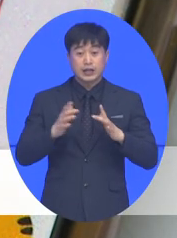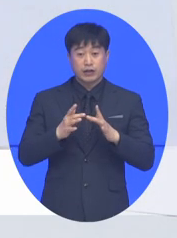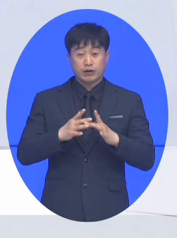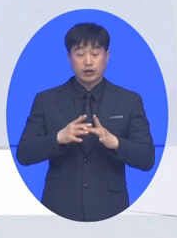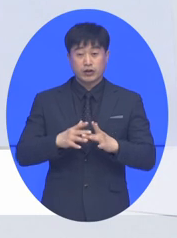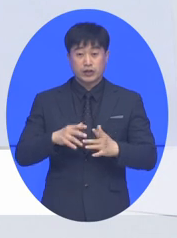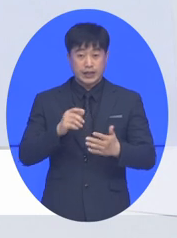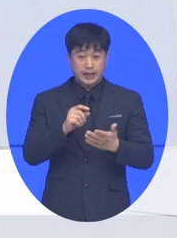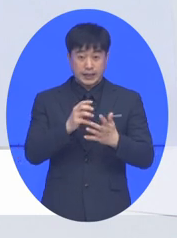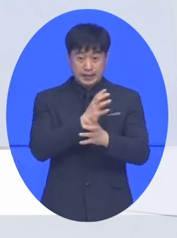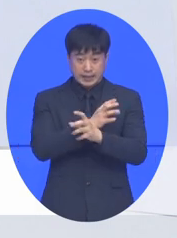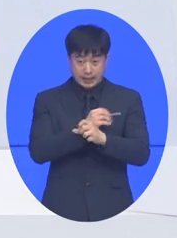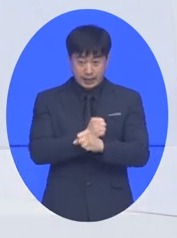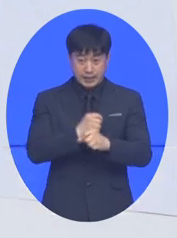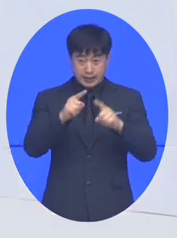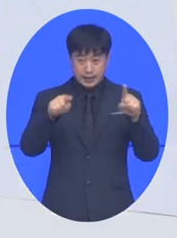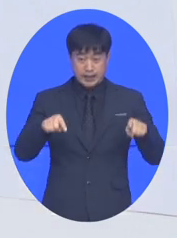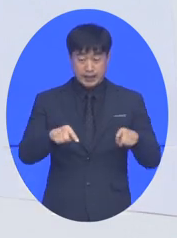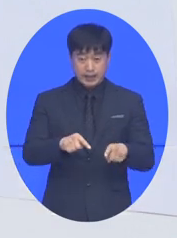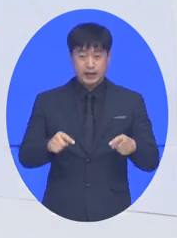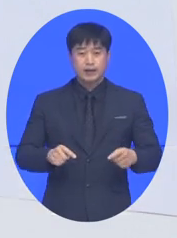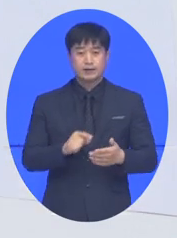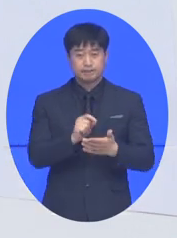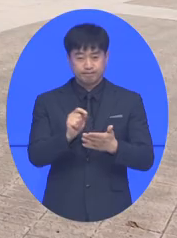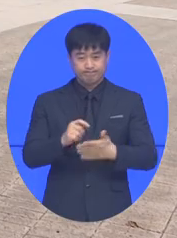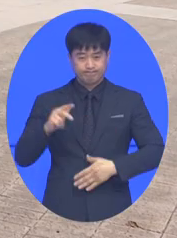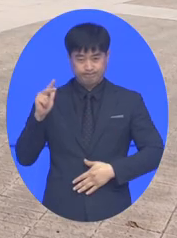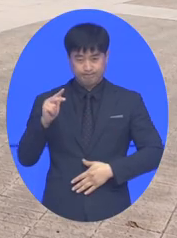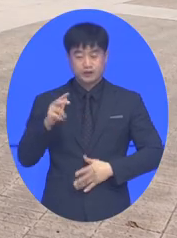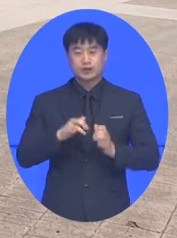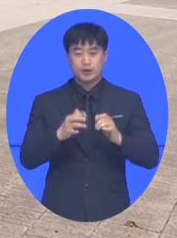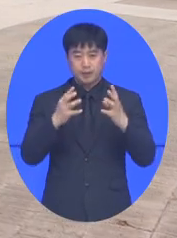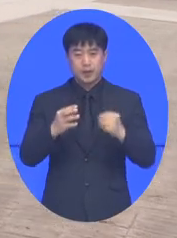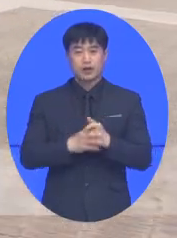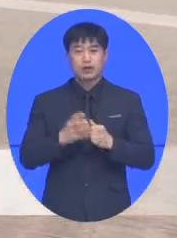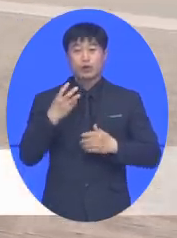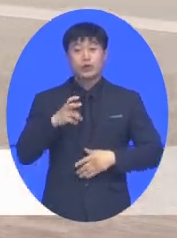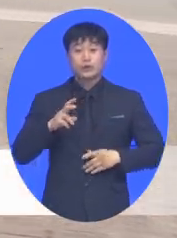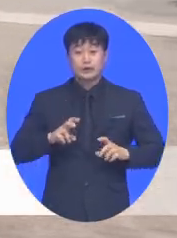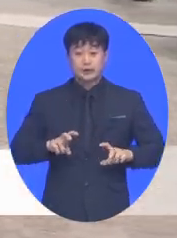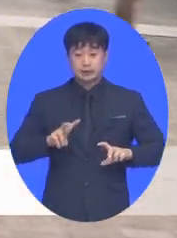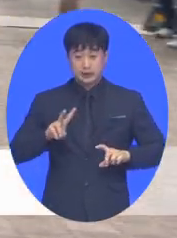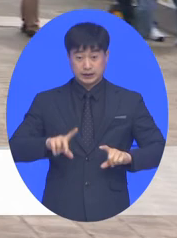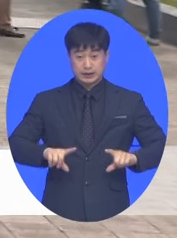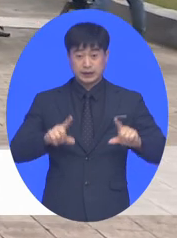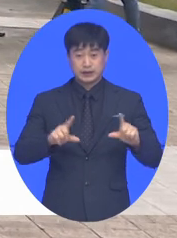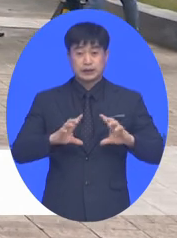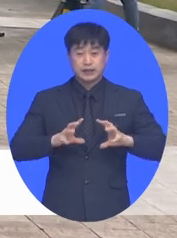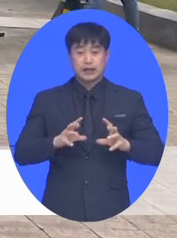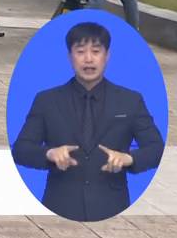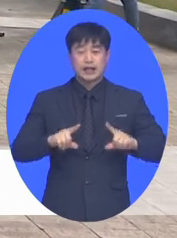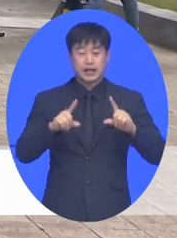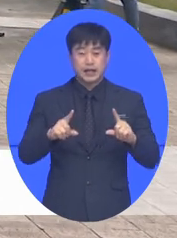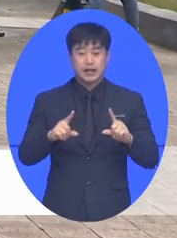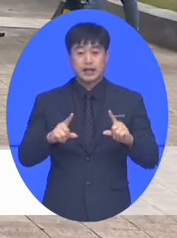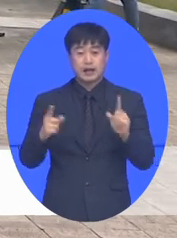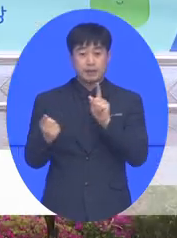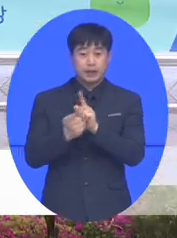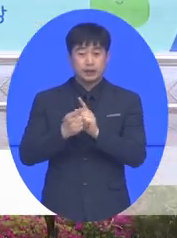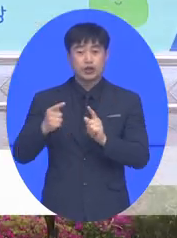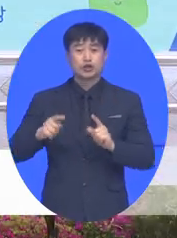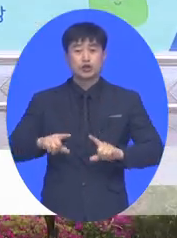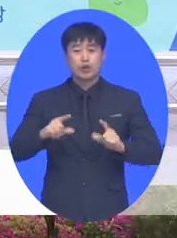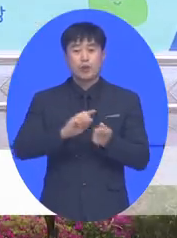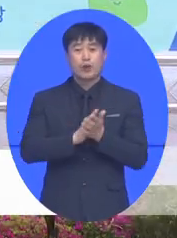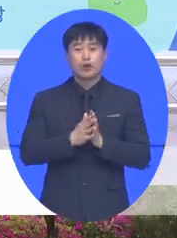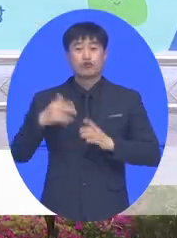받아 다짐 배우는 시민들도 활발했습니다 경기도는 20일 지구의 날을 기념해 기후변화 주관을 이번에 처음